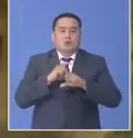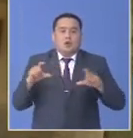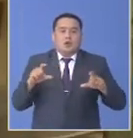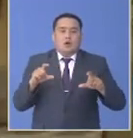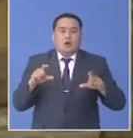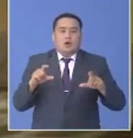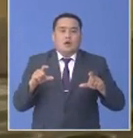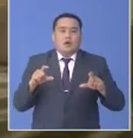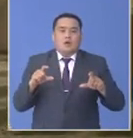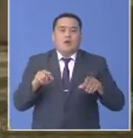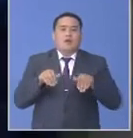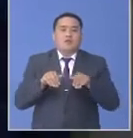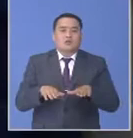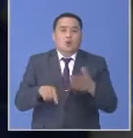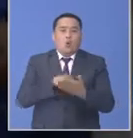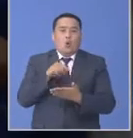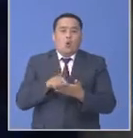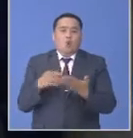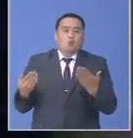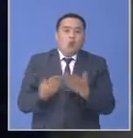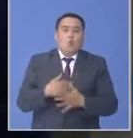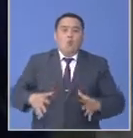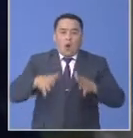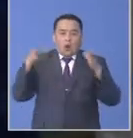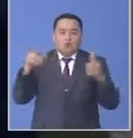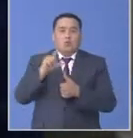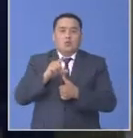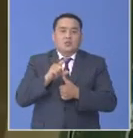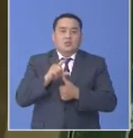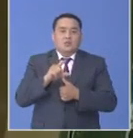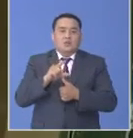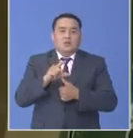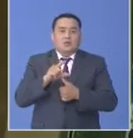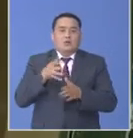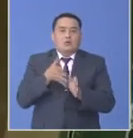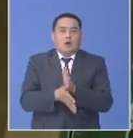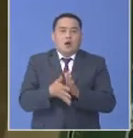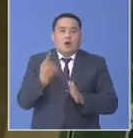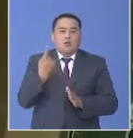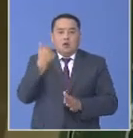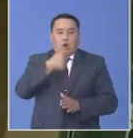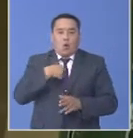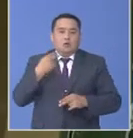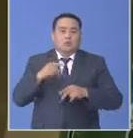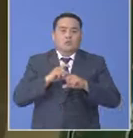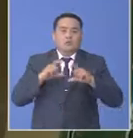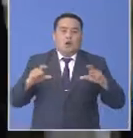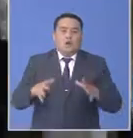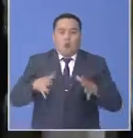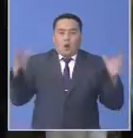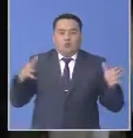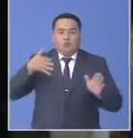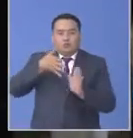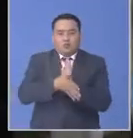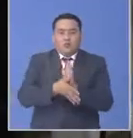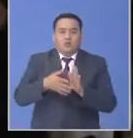чуть позже решили подарить городу новую большую мечеть. На это ушло около года. Здание просторное, вмещает